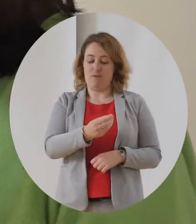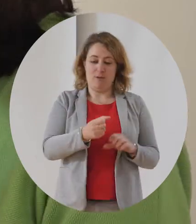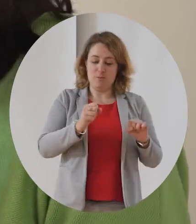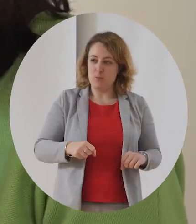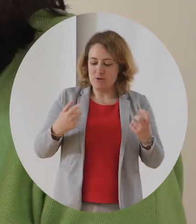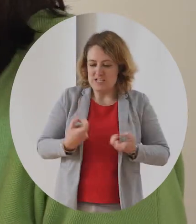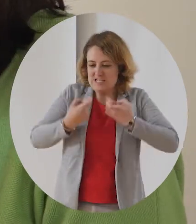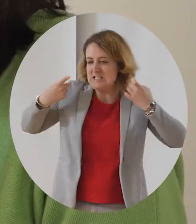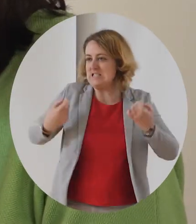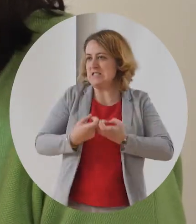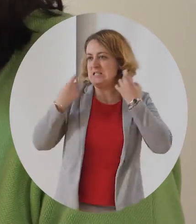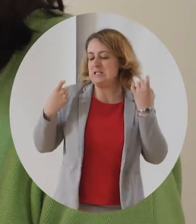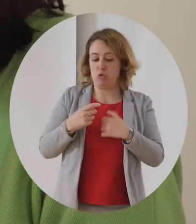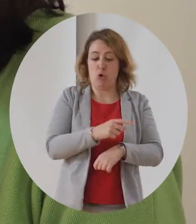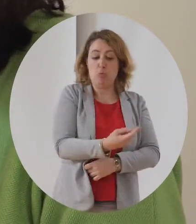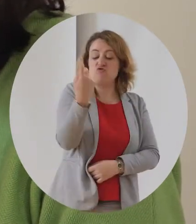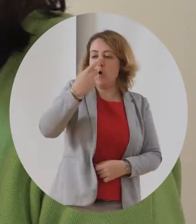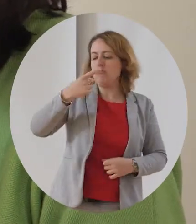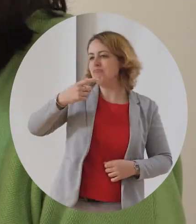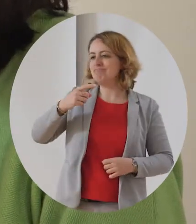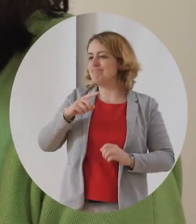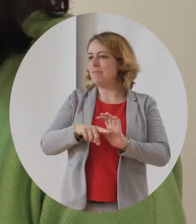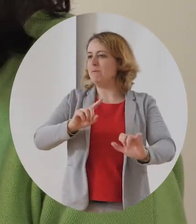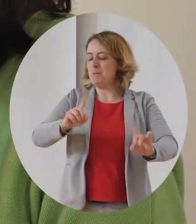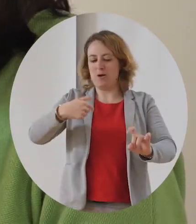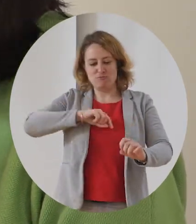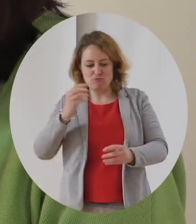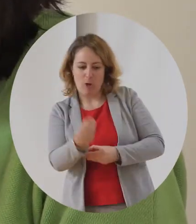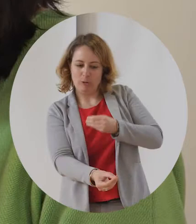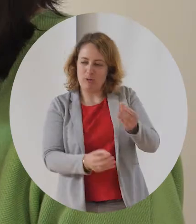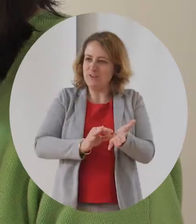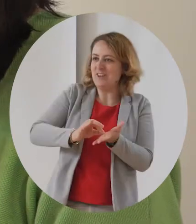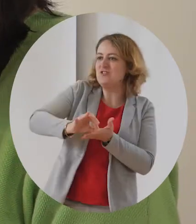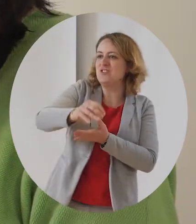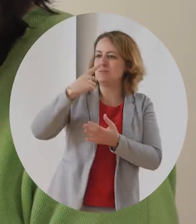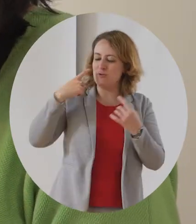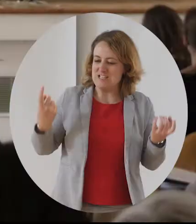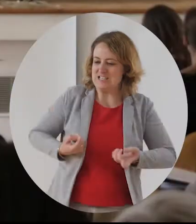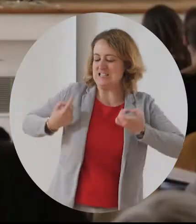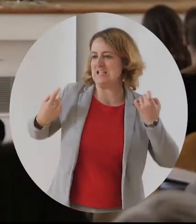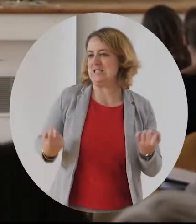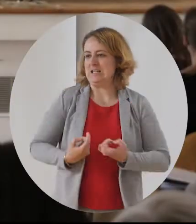l'enfant puisse faire des exercices qu'il ne ferait pas spontanément tout seul. C'est surtout ça. Voilà.